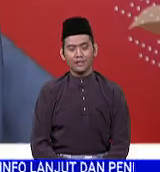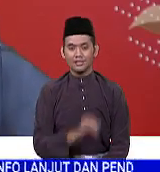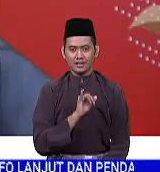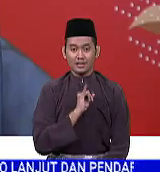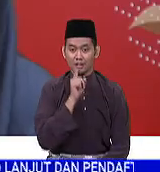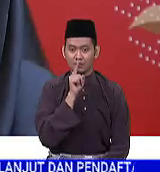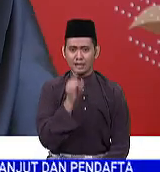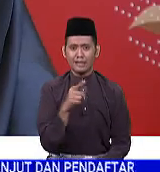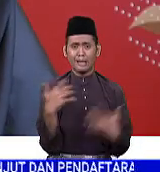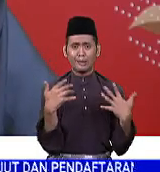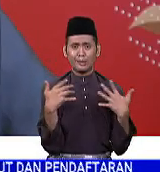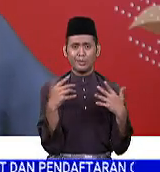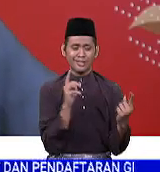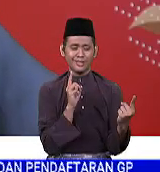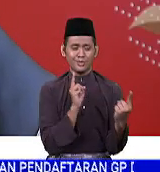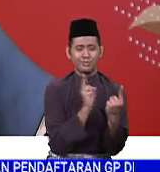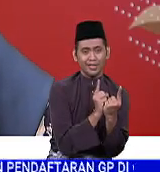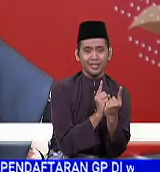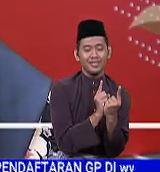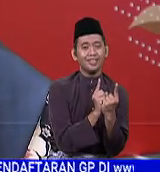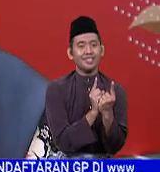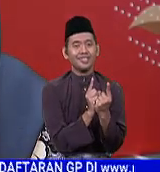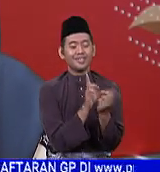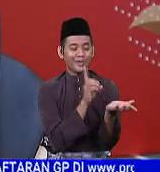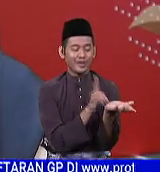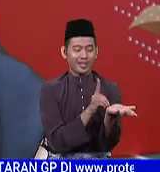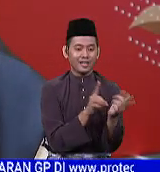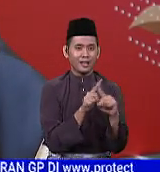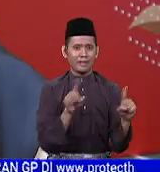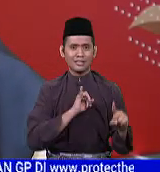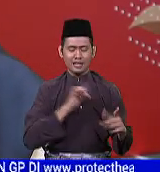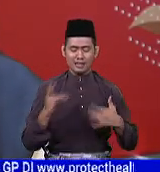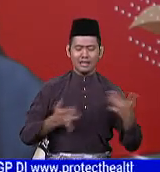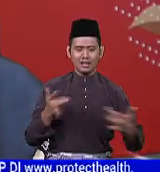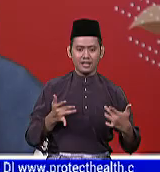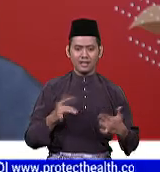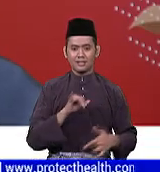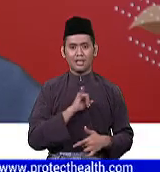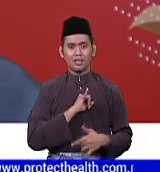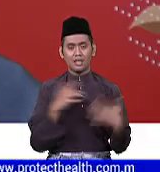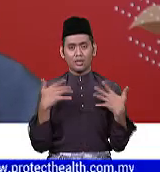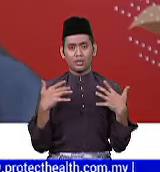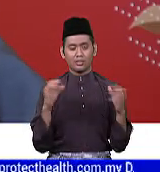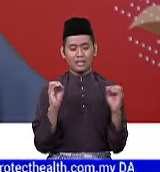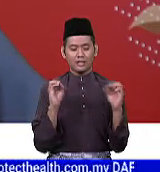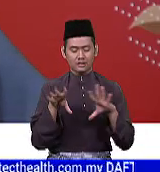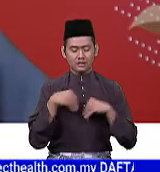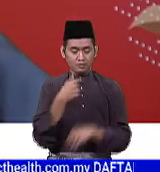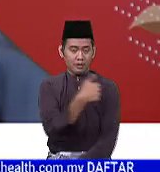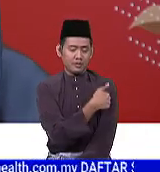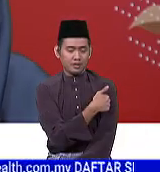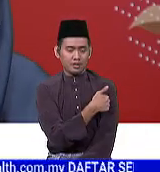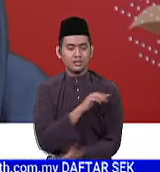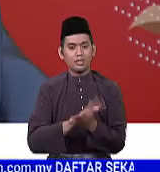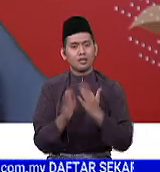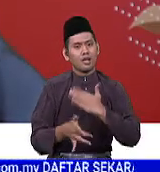Saya sebenarnya memang takut nak jumpa doktor. Tapi mungkin saya terlalu excited and saya takut saya tak dapat slot untuk vaksin tu. Jadi